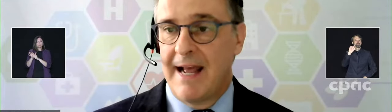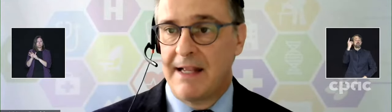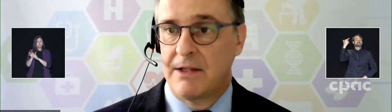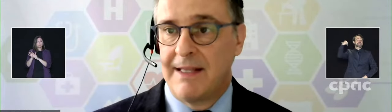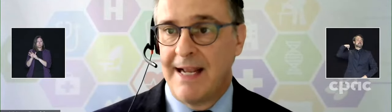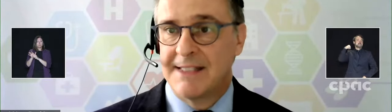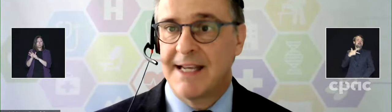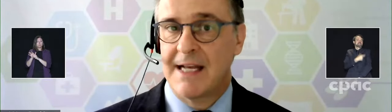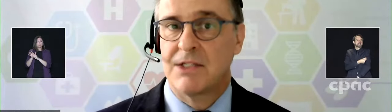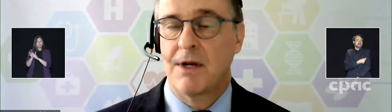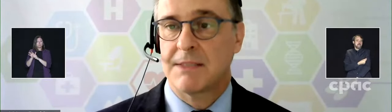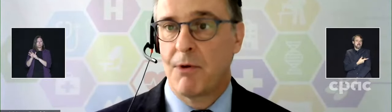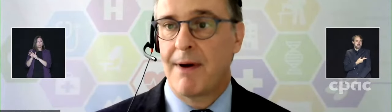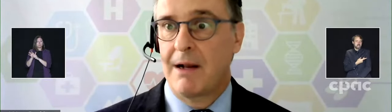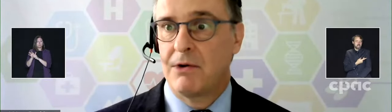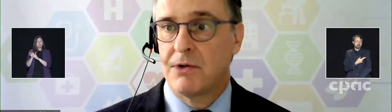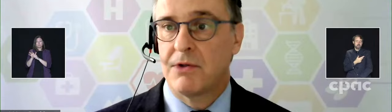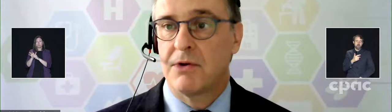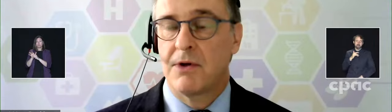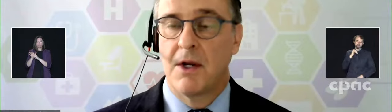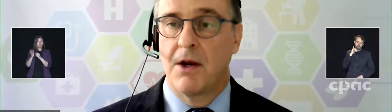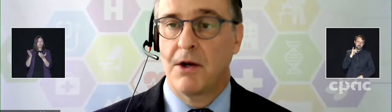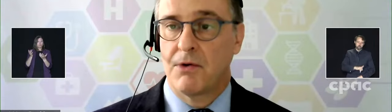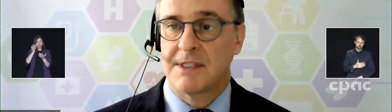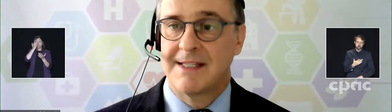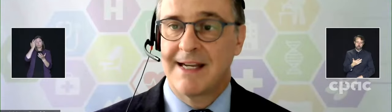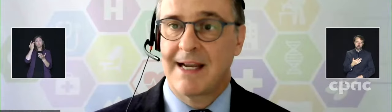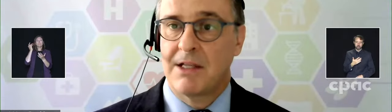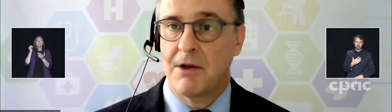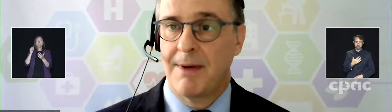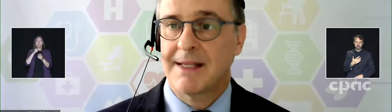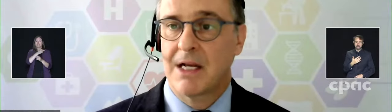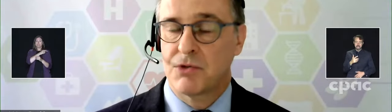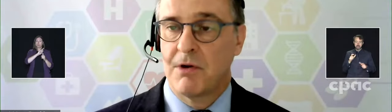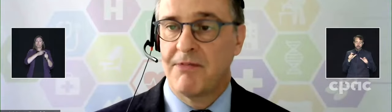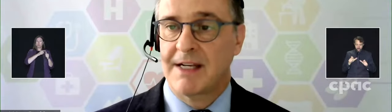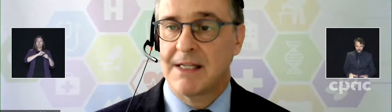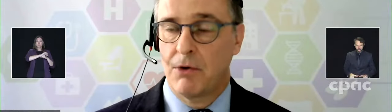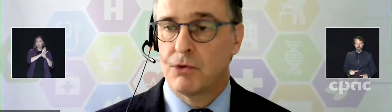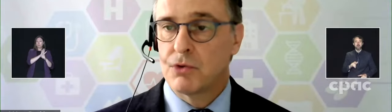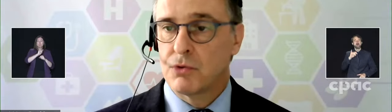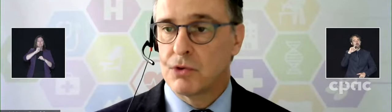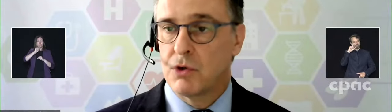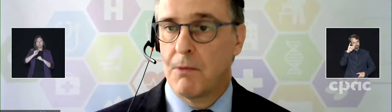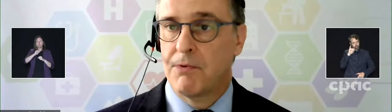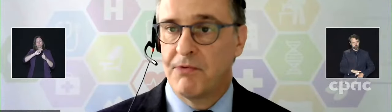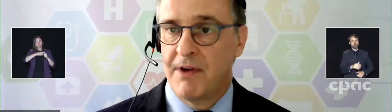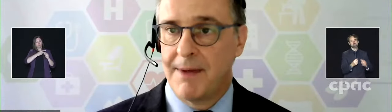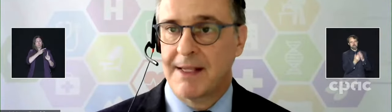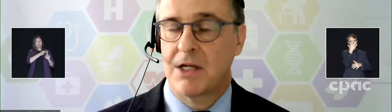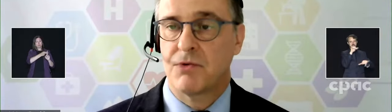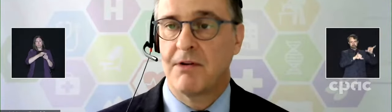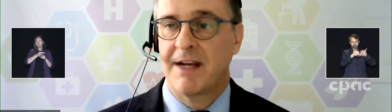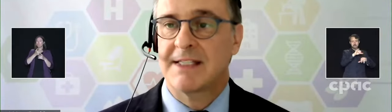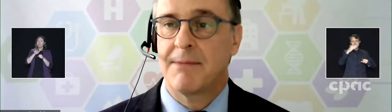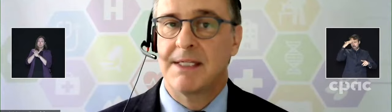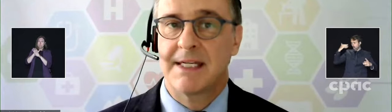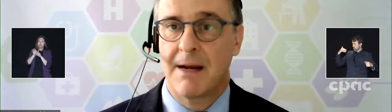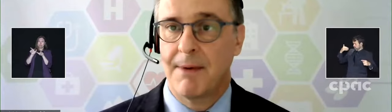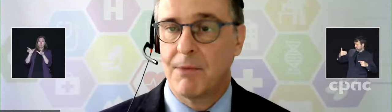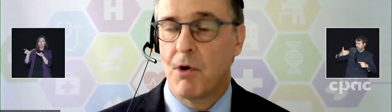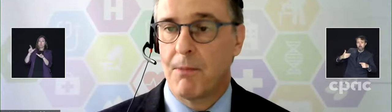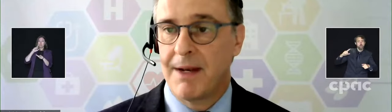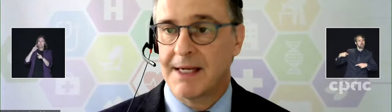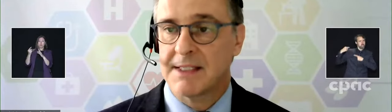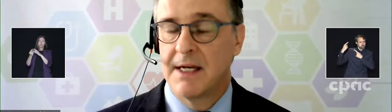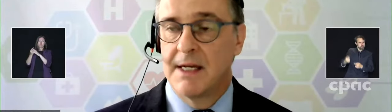l'indication à ce moment-là de considérer, de mettre à jour le vaccin. On a toujours su qu'on pouvait mettre à jour le vaccin, mais c'est